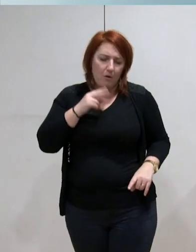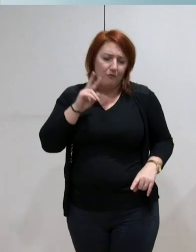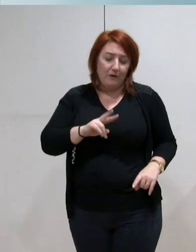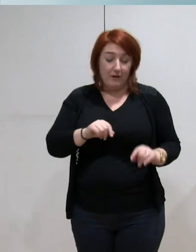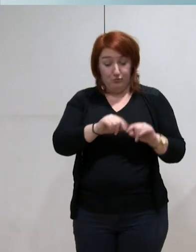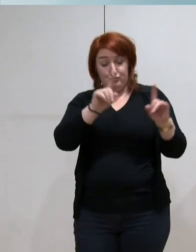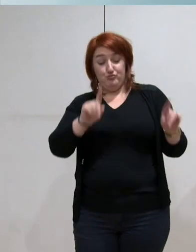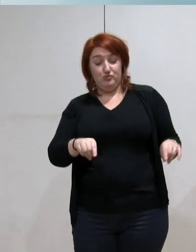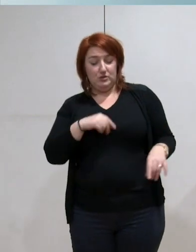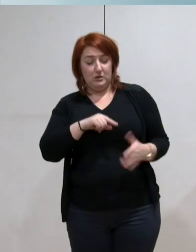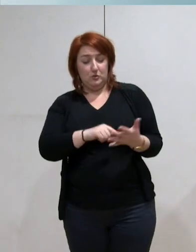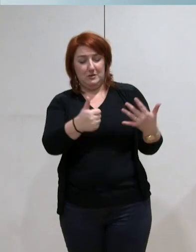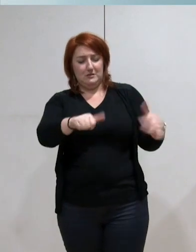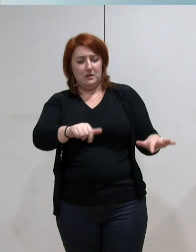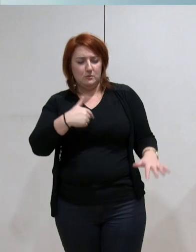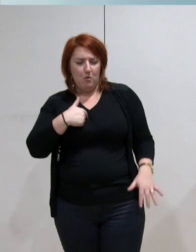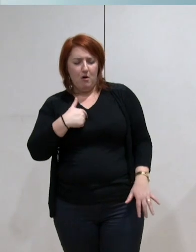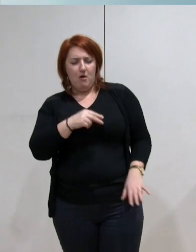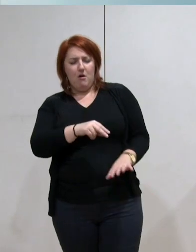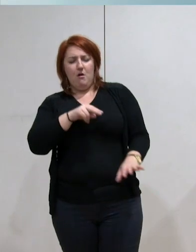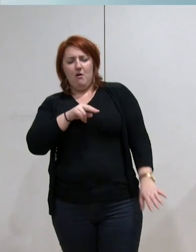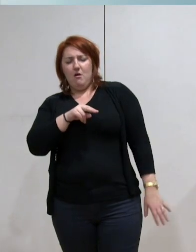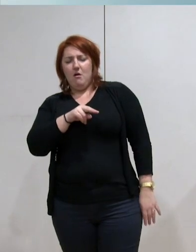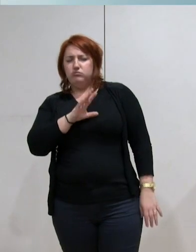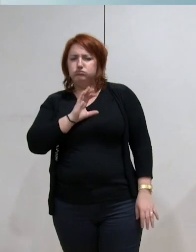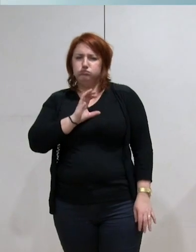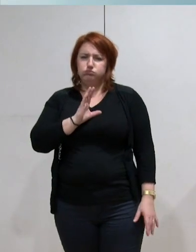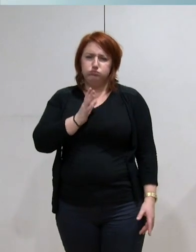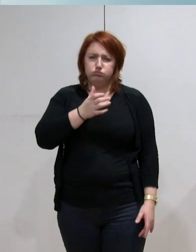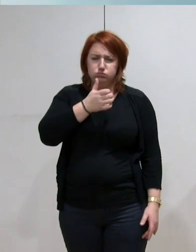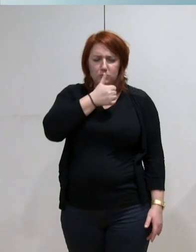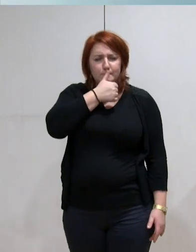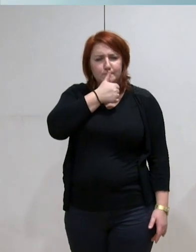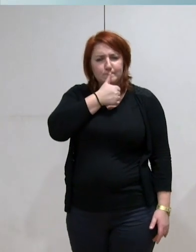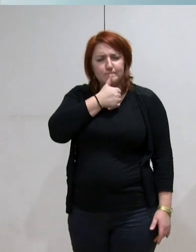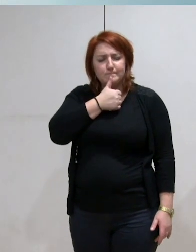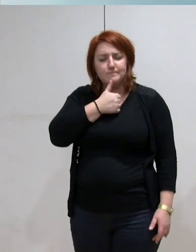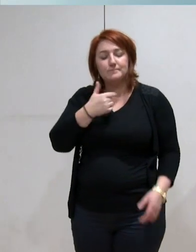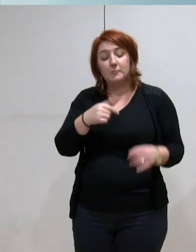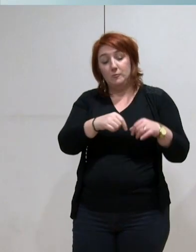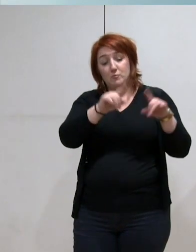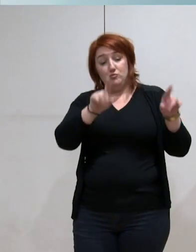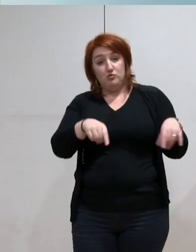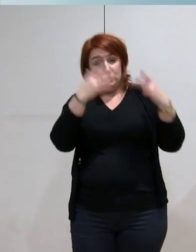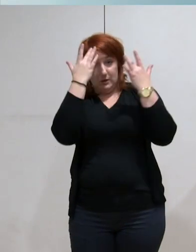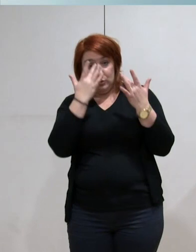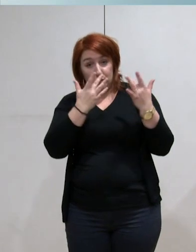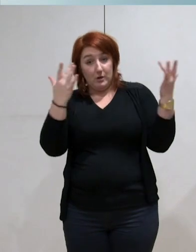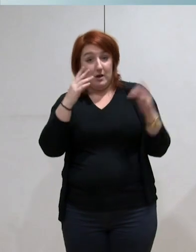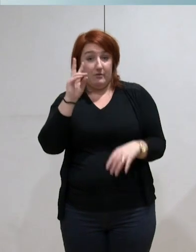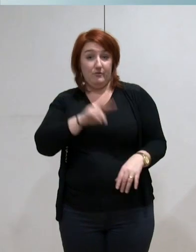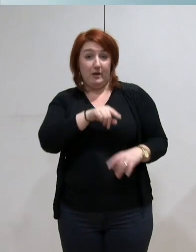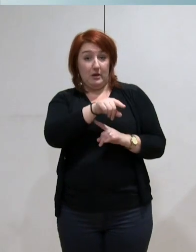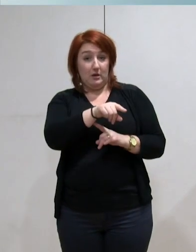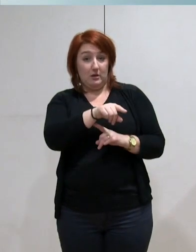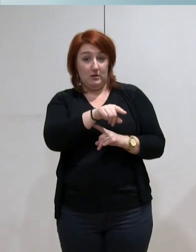ce budget de 2016 c'est de voir que finalement le le budget culturel est celui qui est un